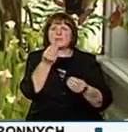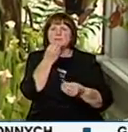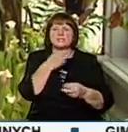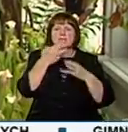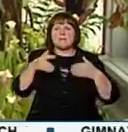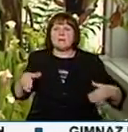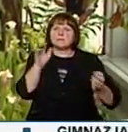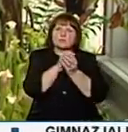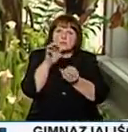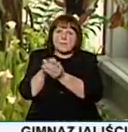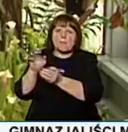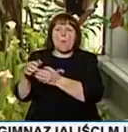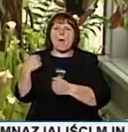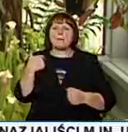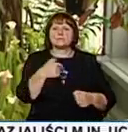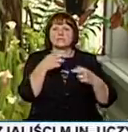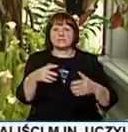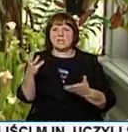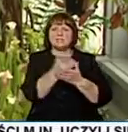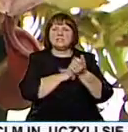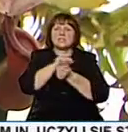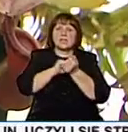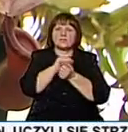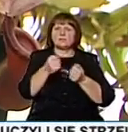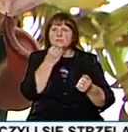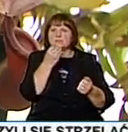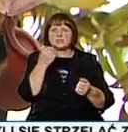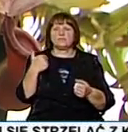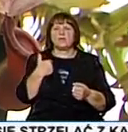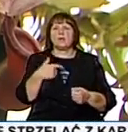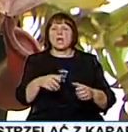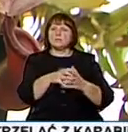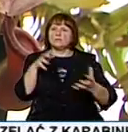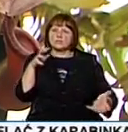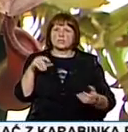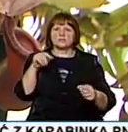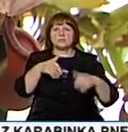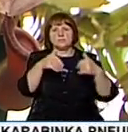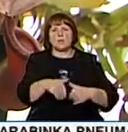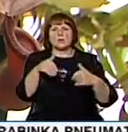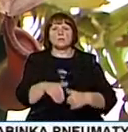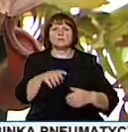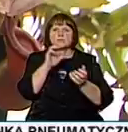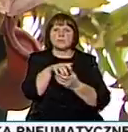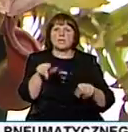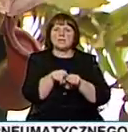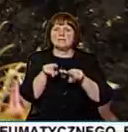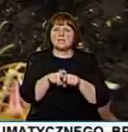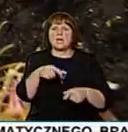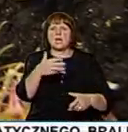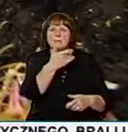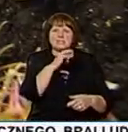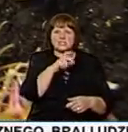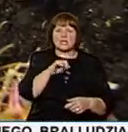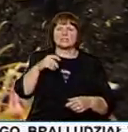pułapki i trawiąc owady i tym się żywią. Duże rośliny potrafią zapolować nie tylko na owady, ale również na mięczaki,